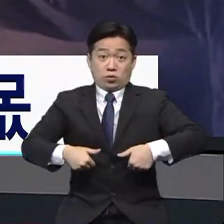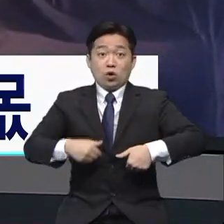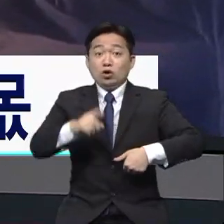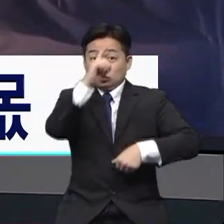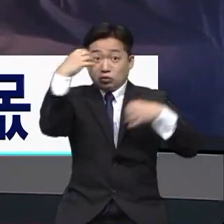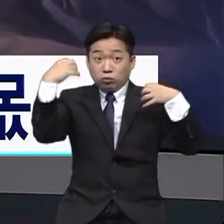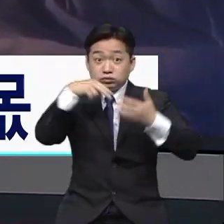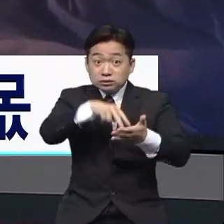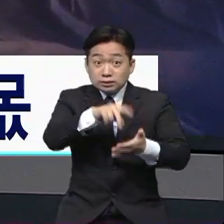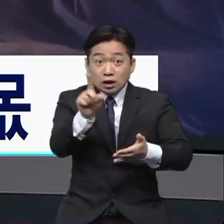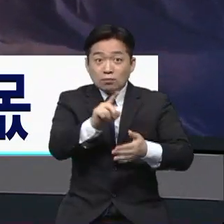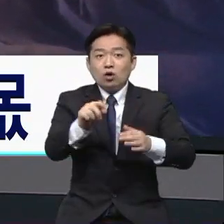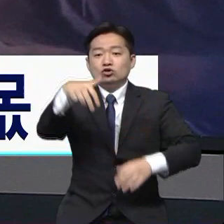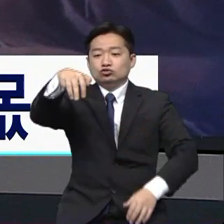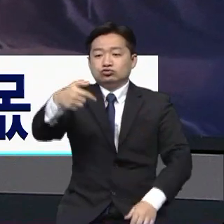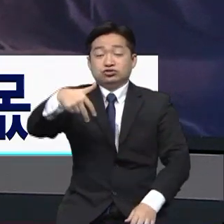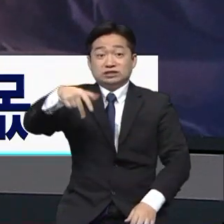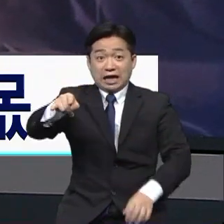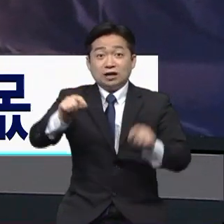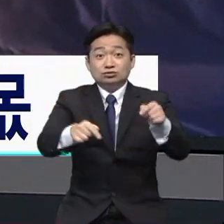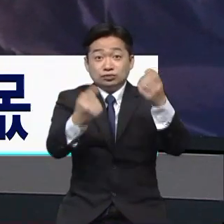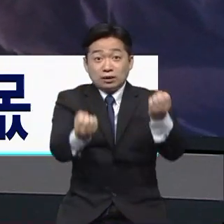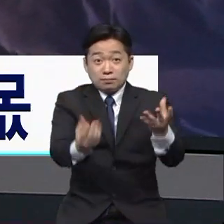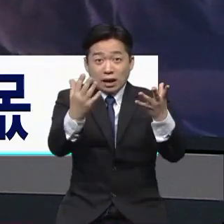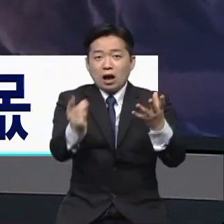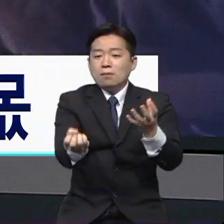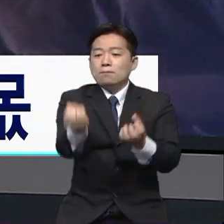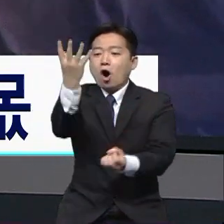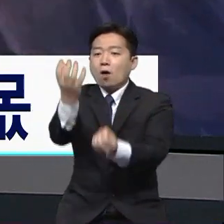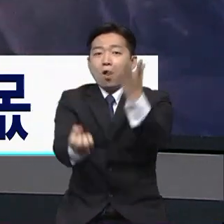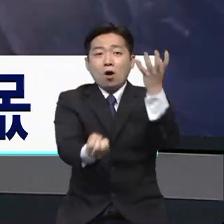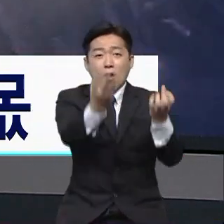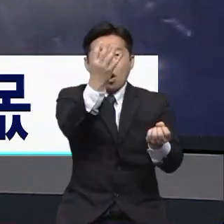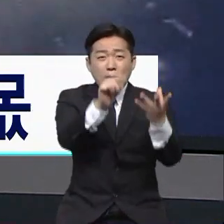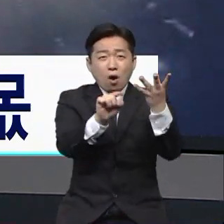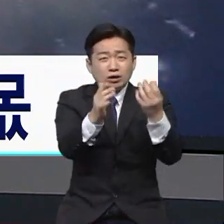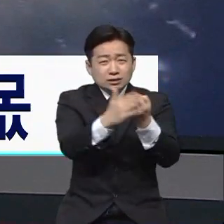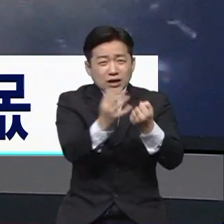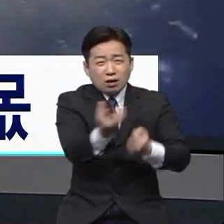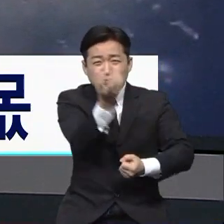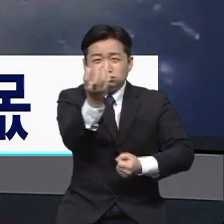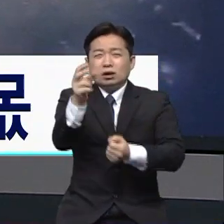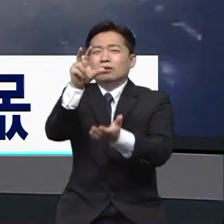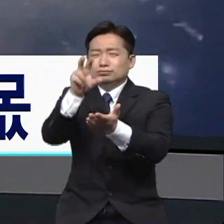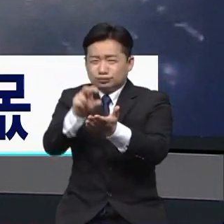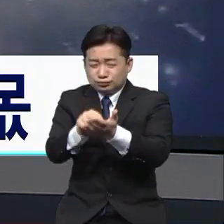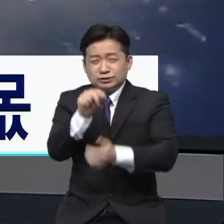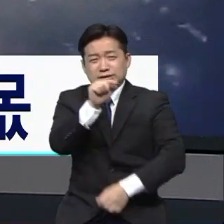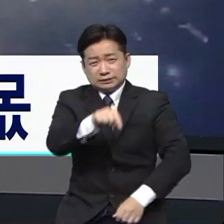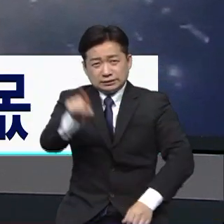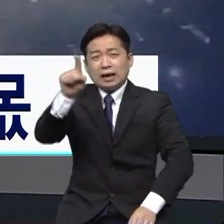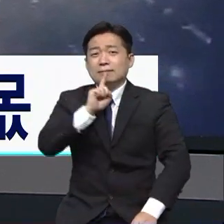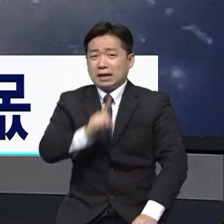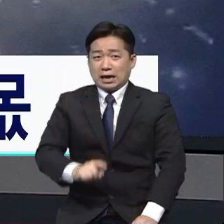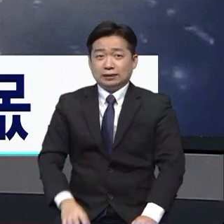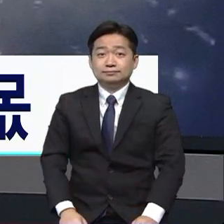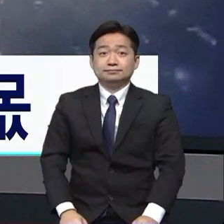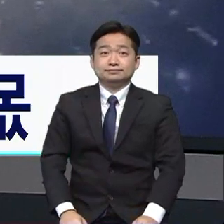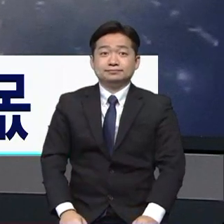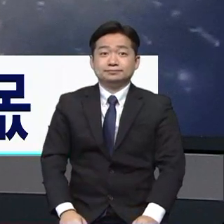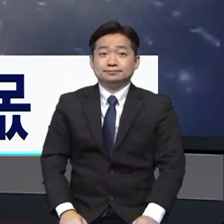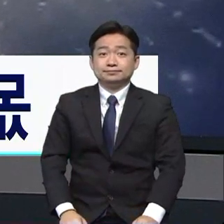중국 당국은 춘제를 맞아 곳곳에서 터뜨린 폭죽을 공기오염의 한 원인으로 지목했습니다. 베이징에서